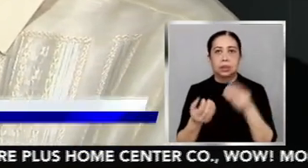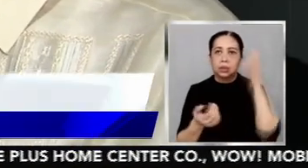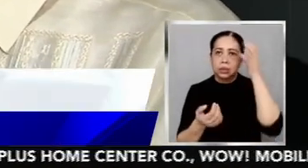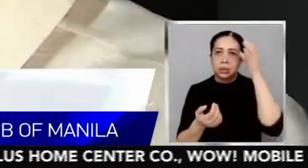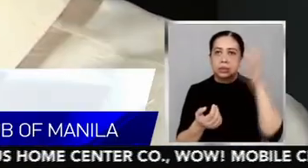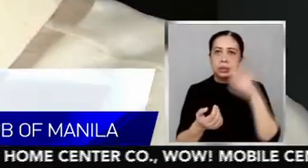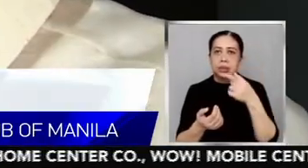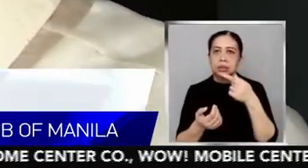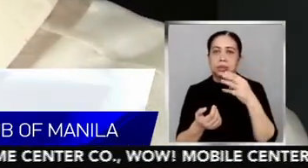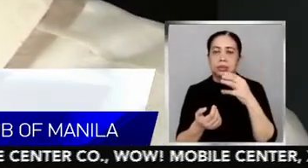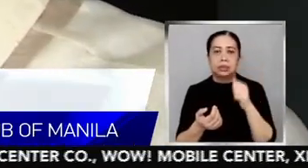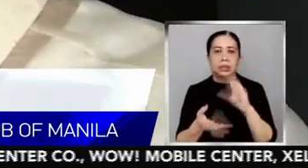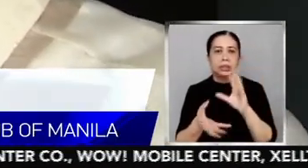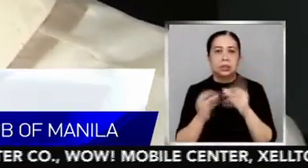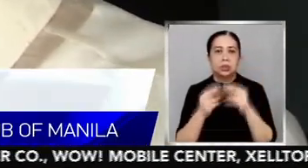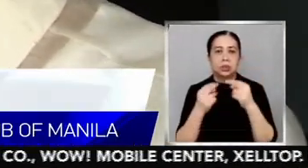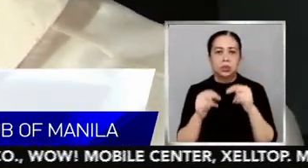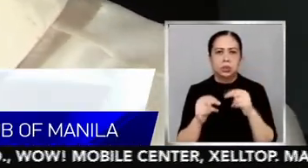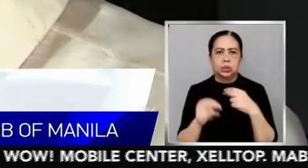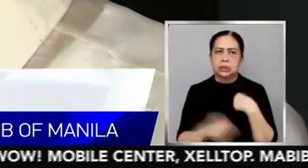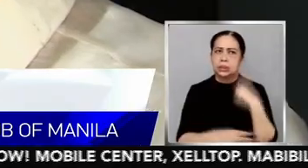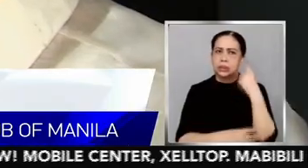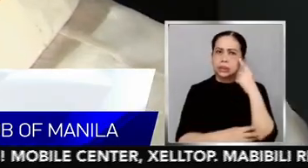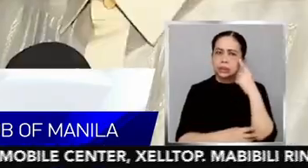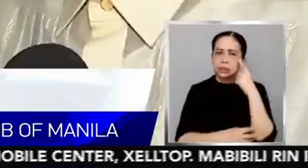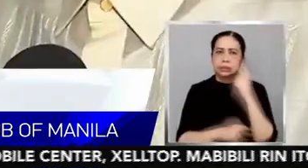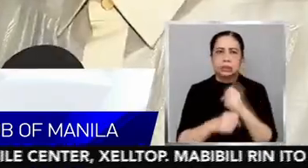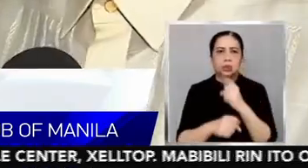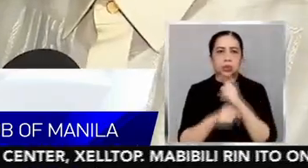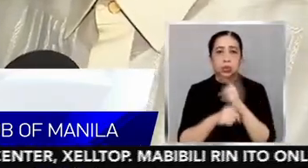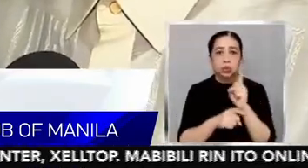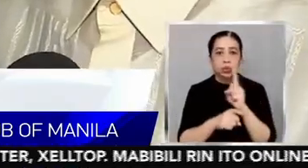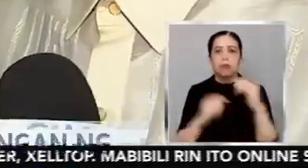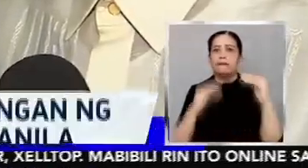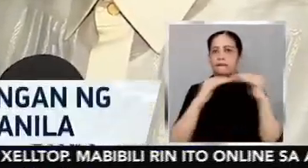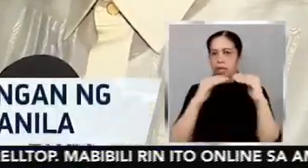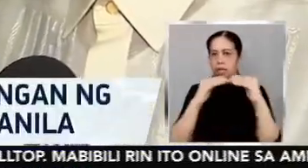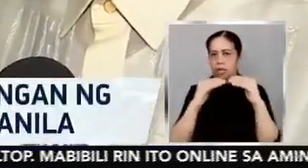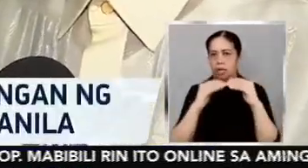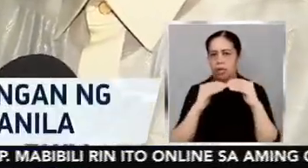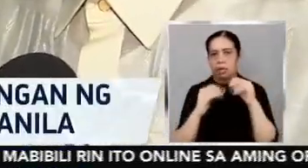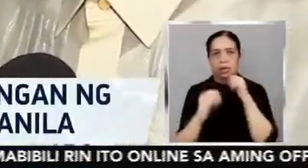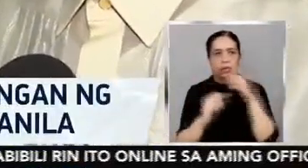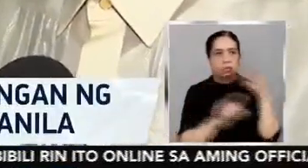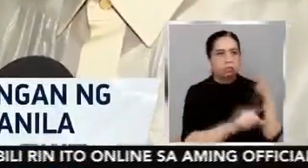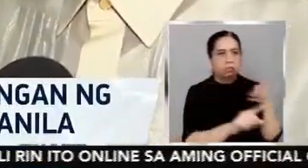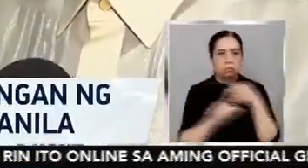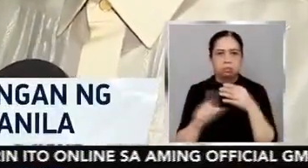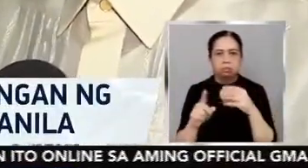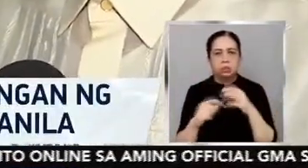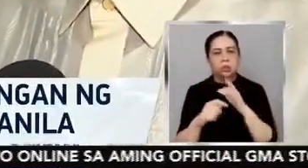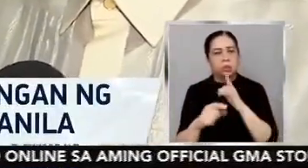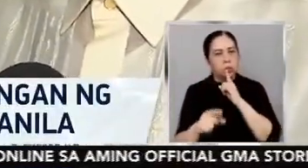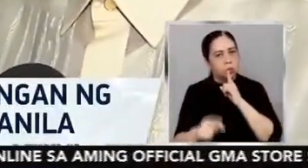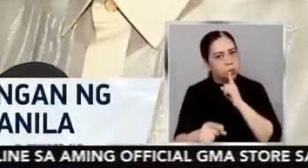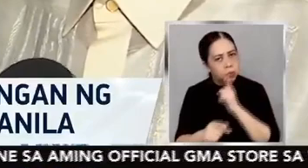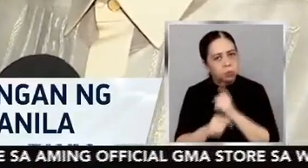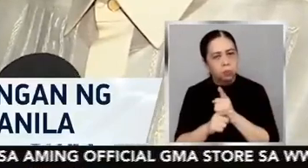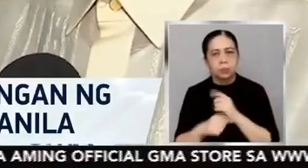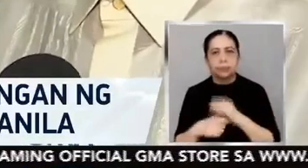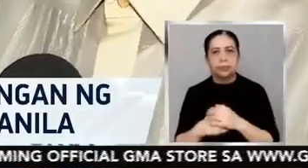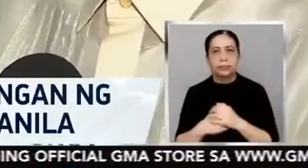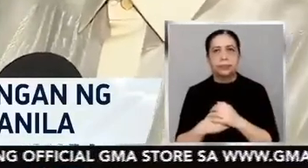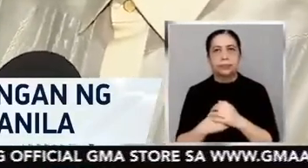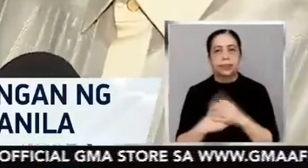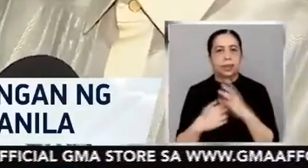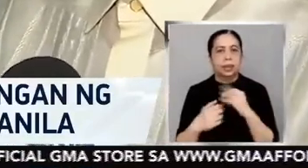Integrated News. Nakita ko na that ensures fairness, impartial, truthful, and